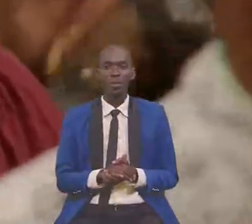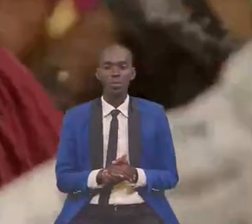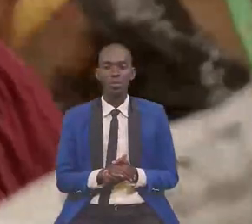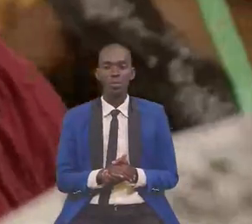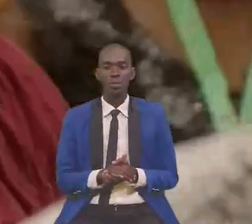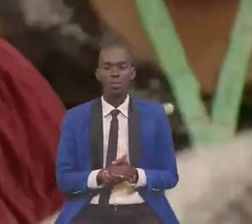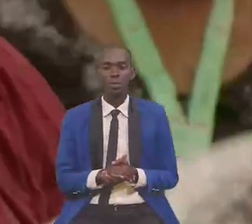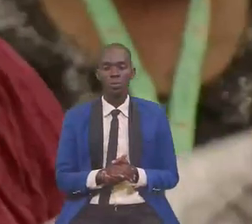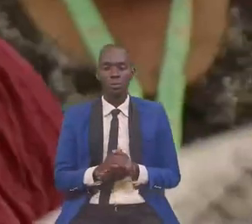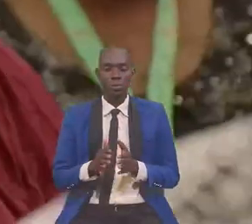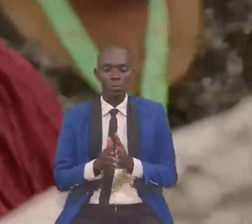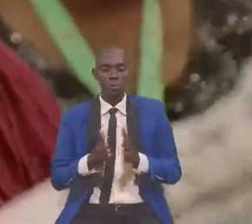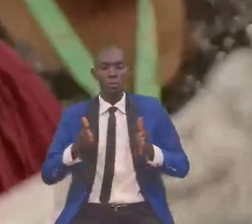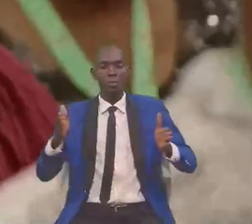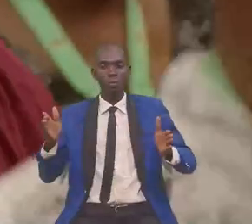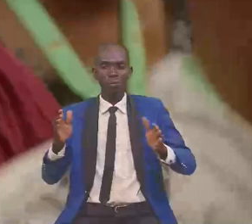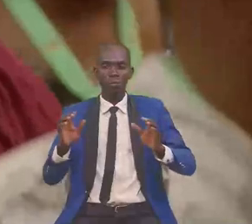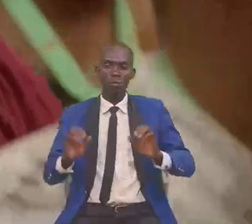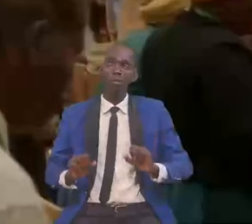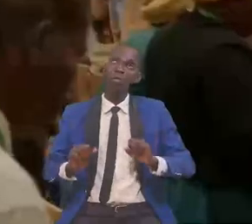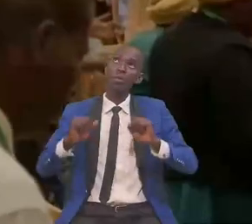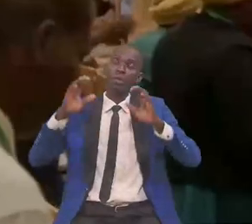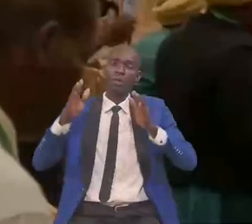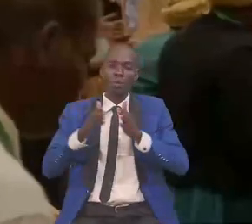La consécration grandissante